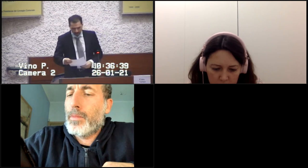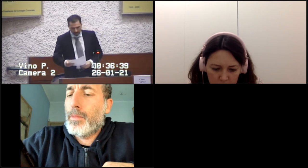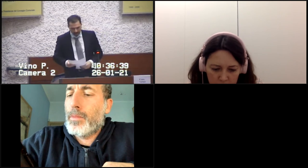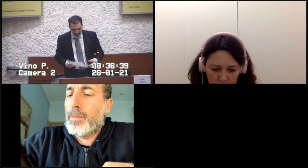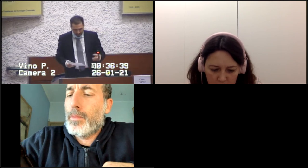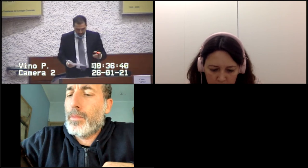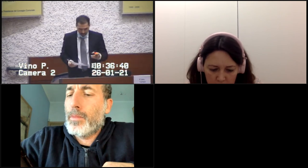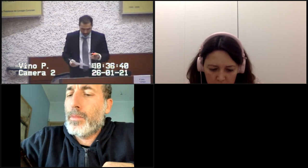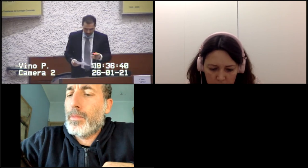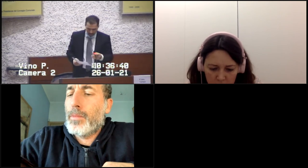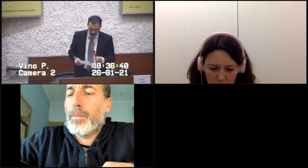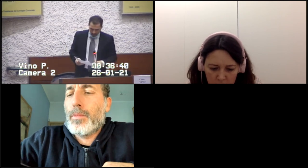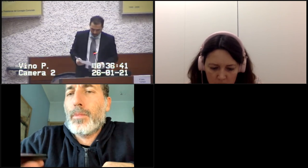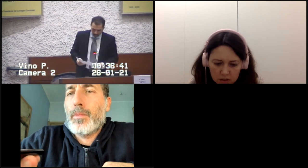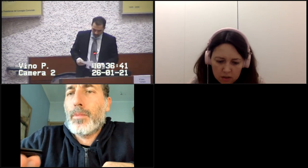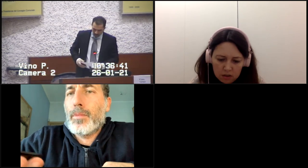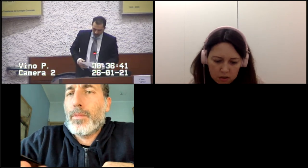Ma